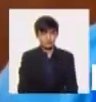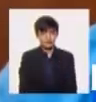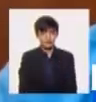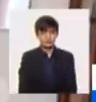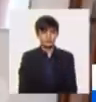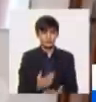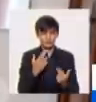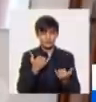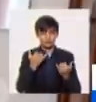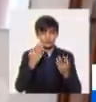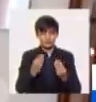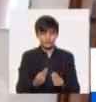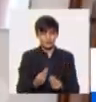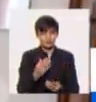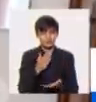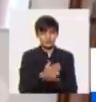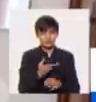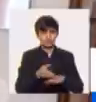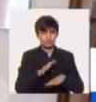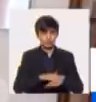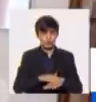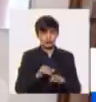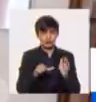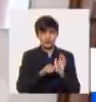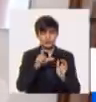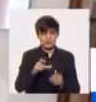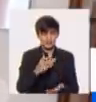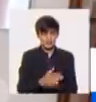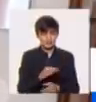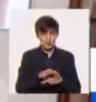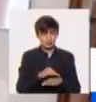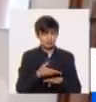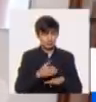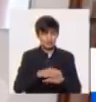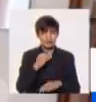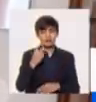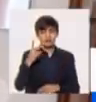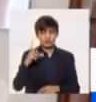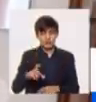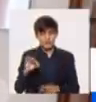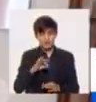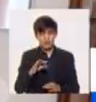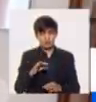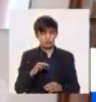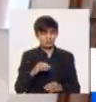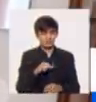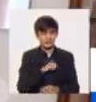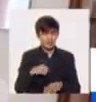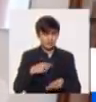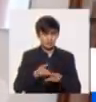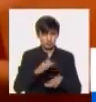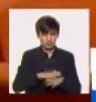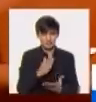Иә, бізде бүгінгі күні ауыр халде 6 науқасымыз бар. 2 науқасымыздың жағдайы өте ауыр деп